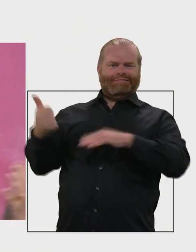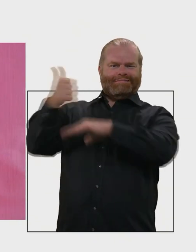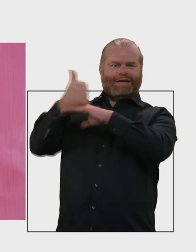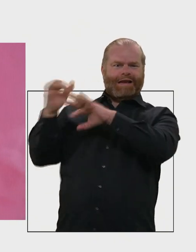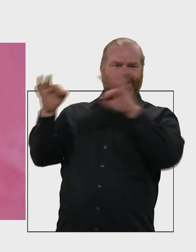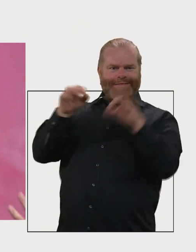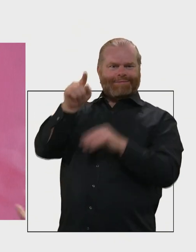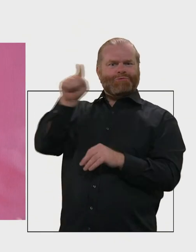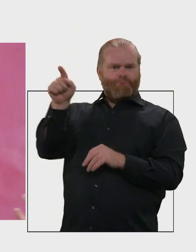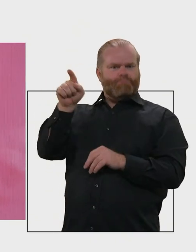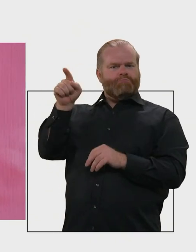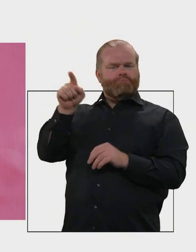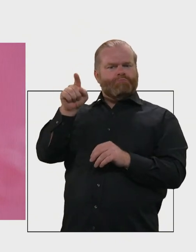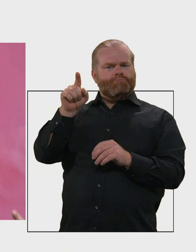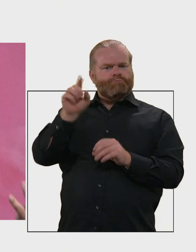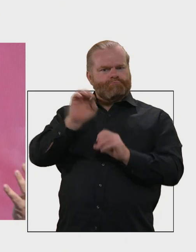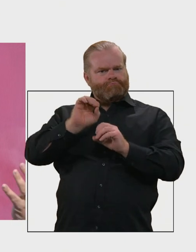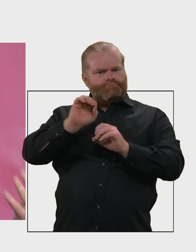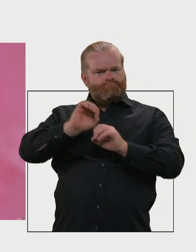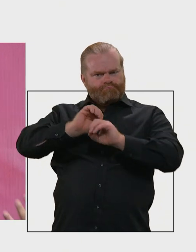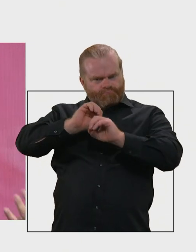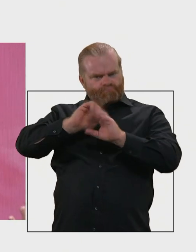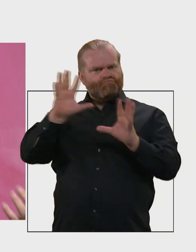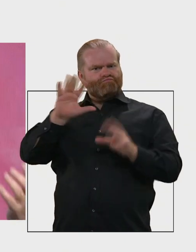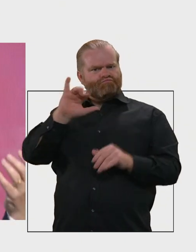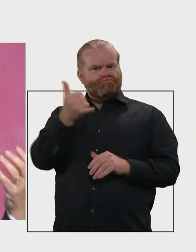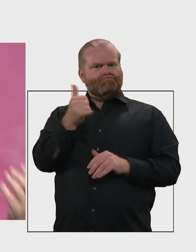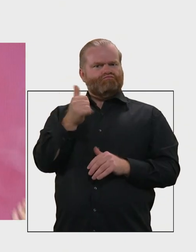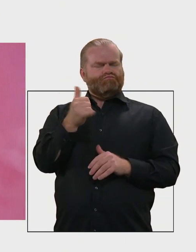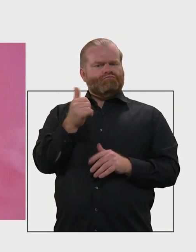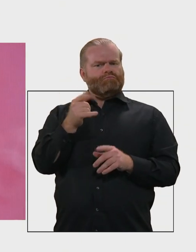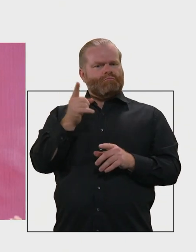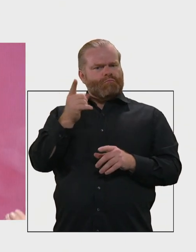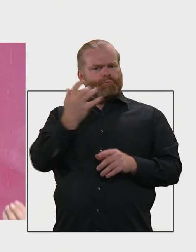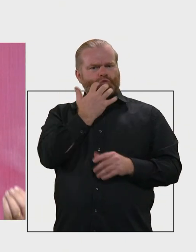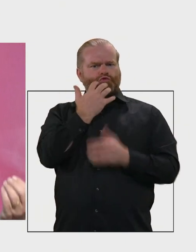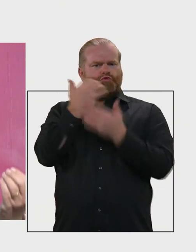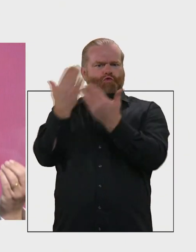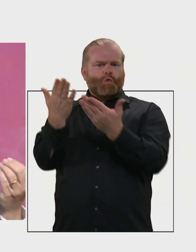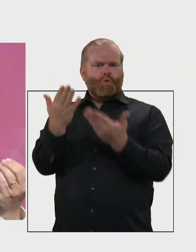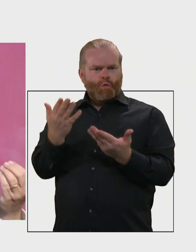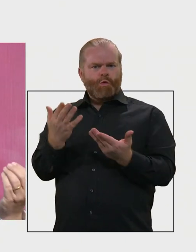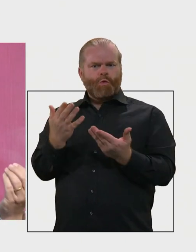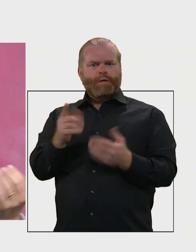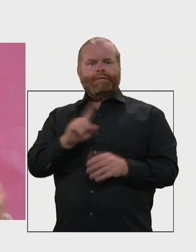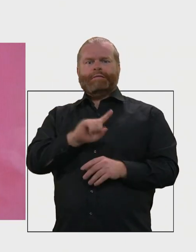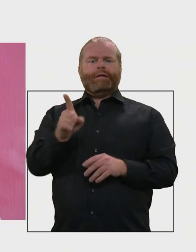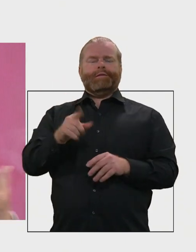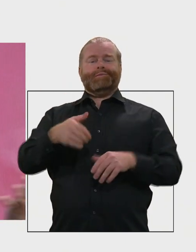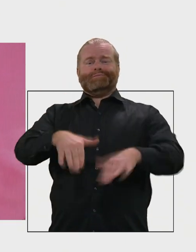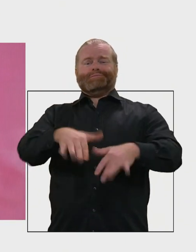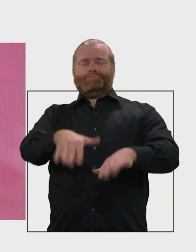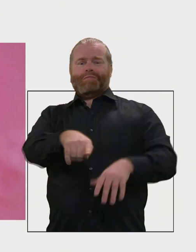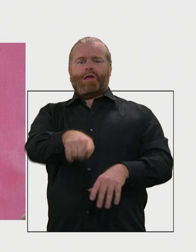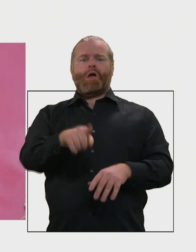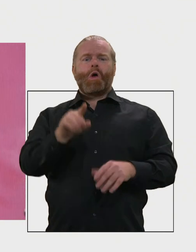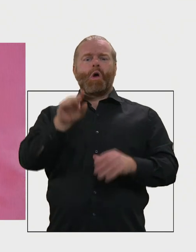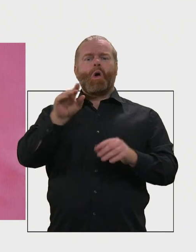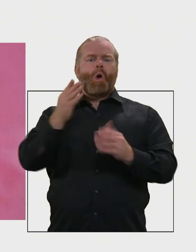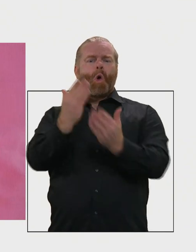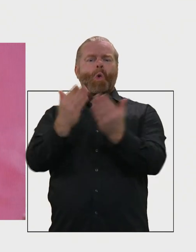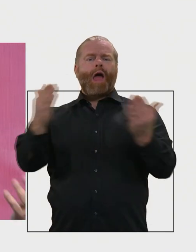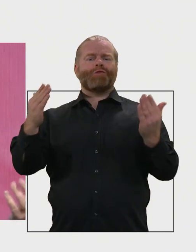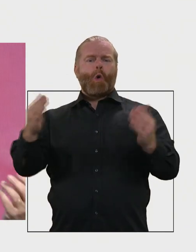die das natürlich auch machen können, sehr gut. Aber es ist ganz wichtig, dass die Hausleitung, und zwar für alles, in dem Fall auch in